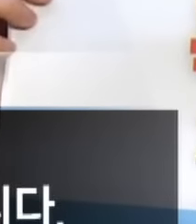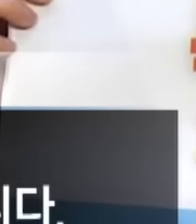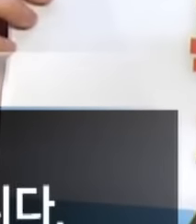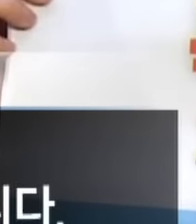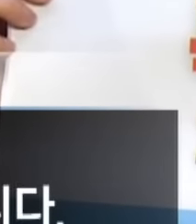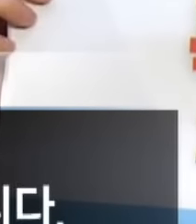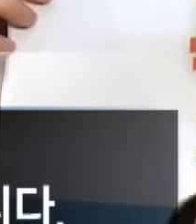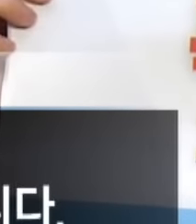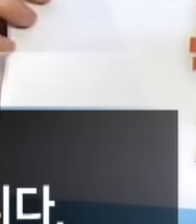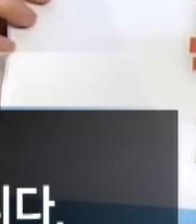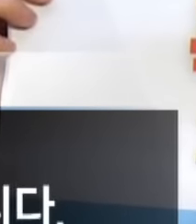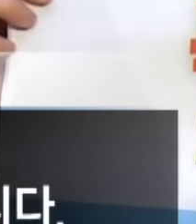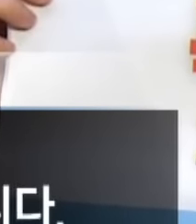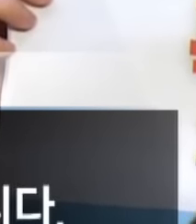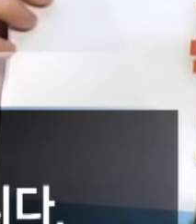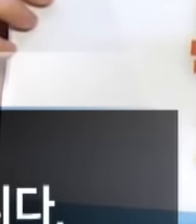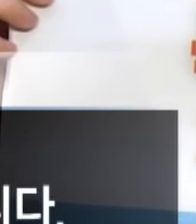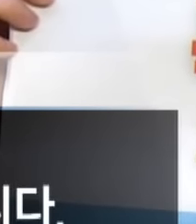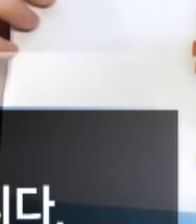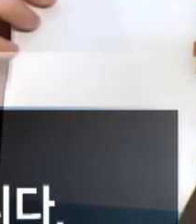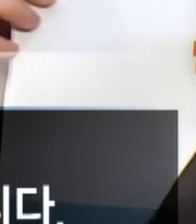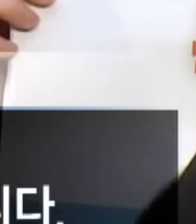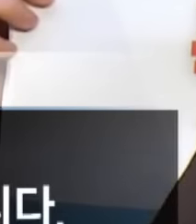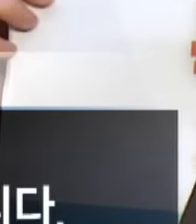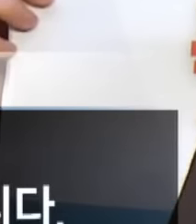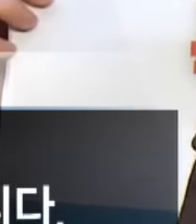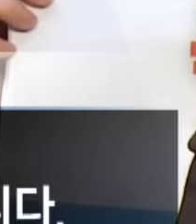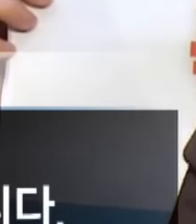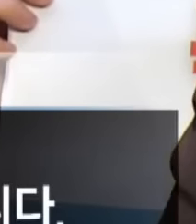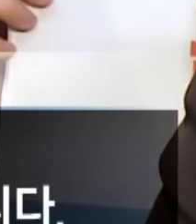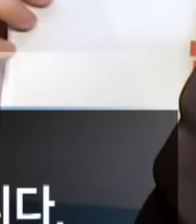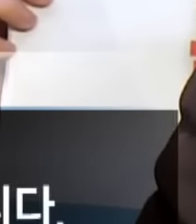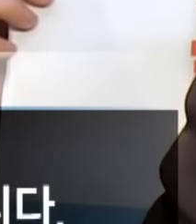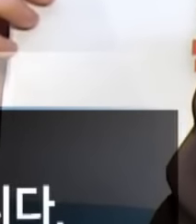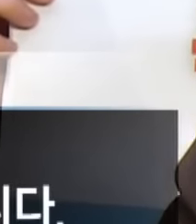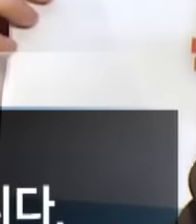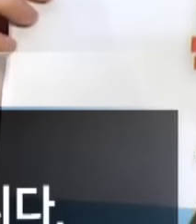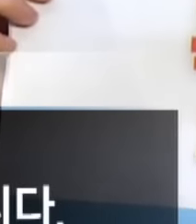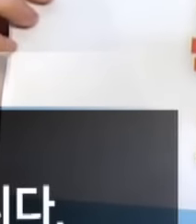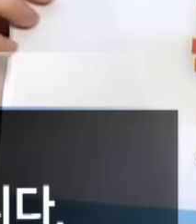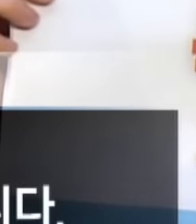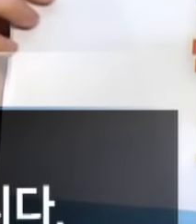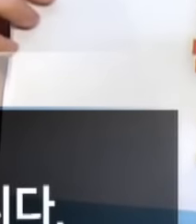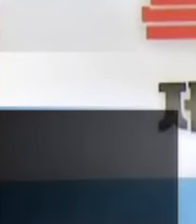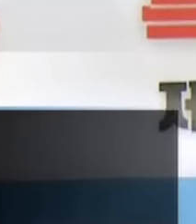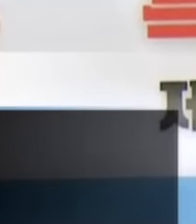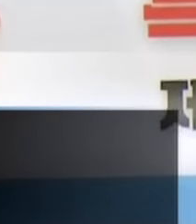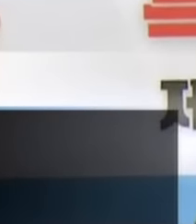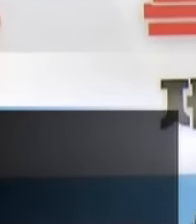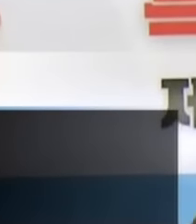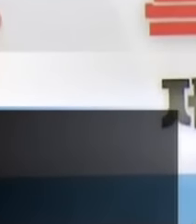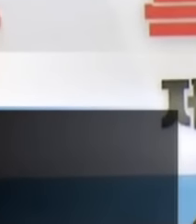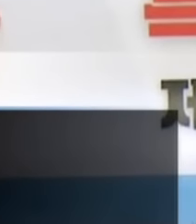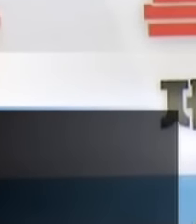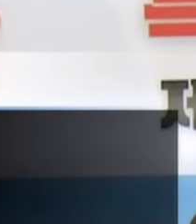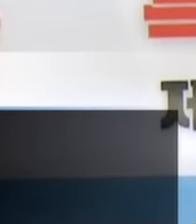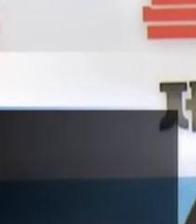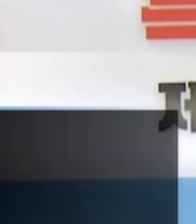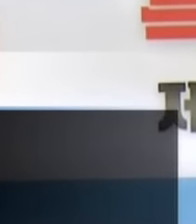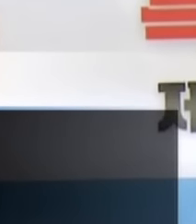피해자를 모욕하는 2차 가해까지 서슴지 않고 있다는 지적이 제기되고 있습니다. 21대